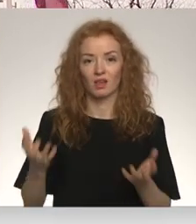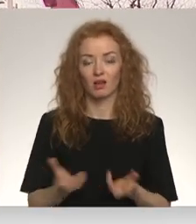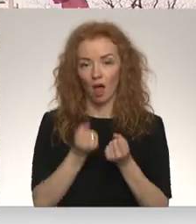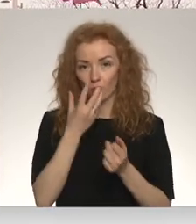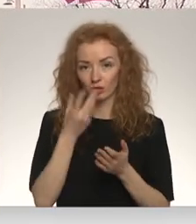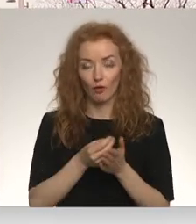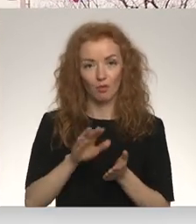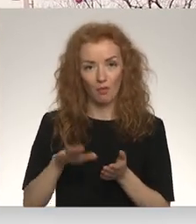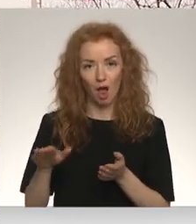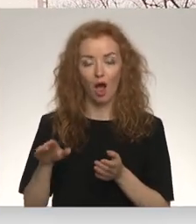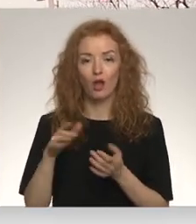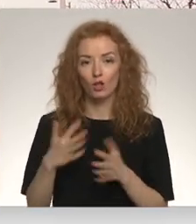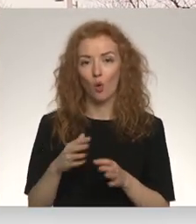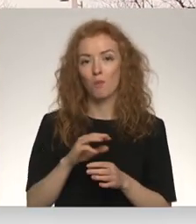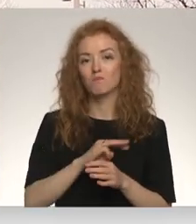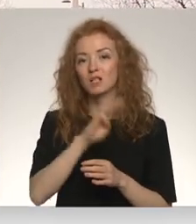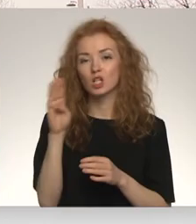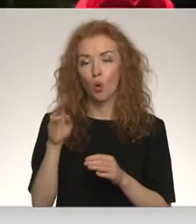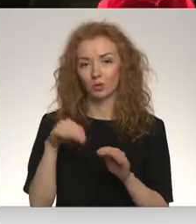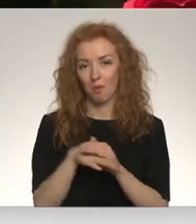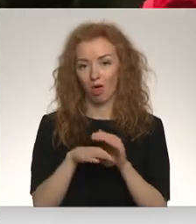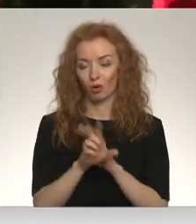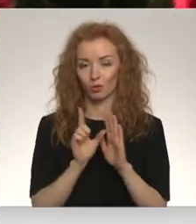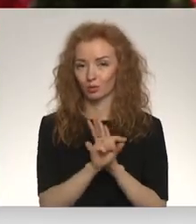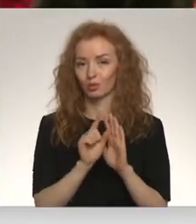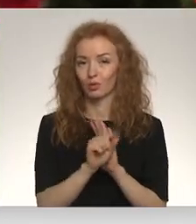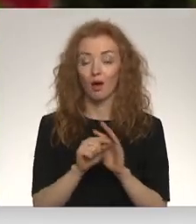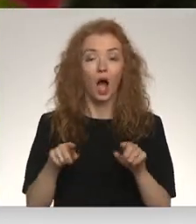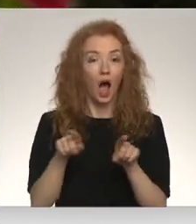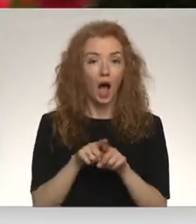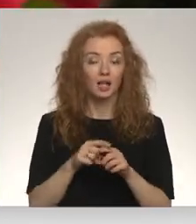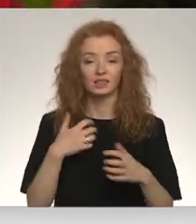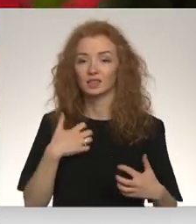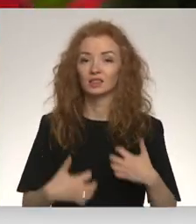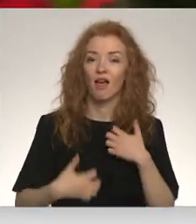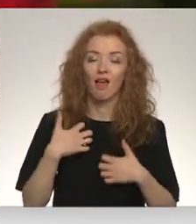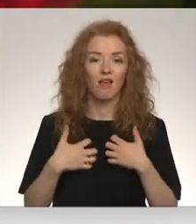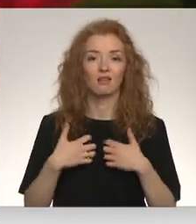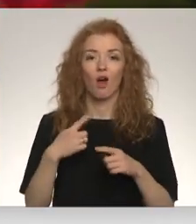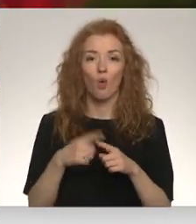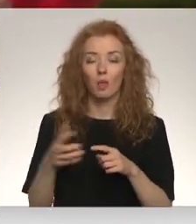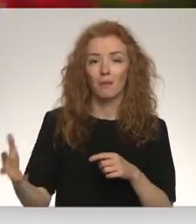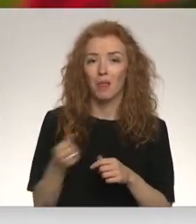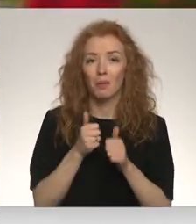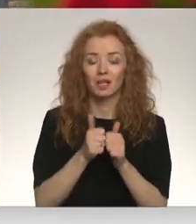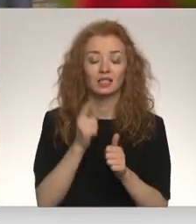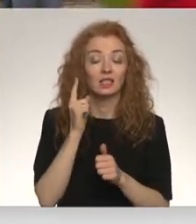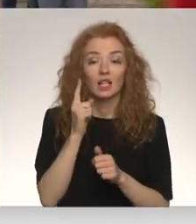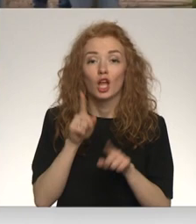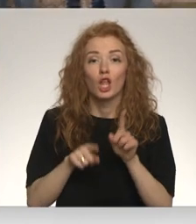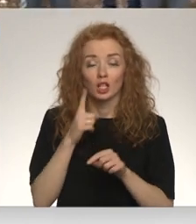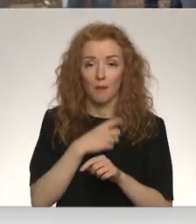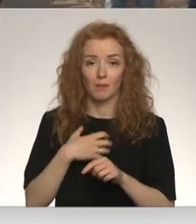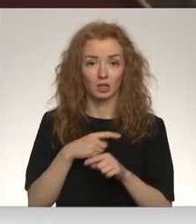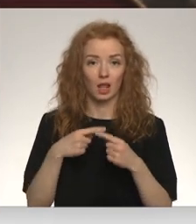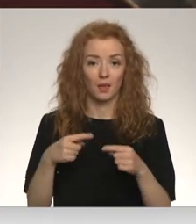savu dzimteni pametuši jau miljoniem bēgļu. Tāpat steigā un līdzi paņemdami tikai pašu nepieciešamāko, bet